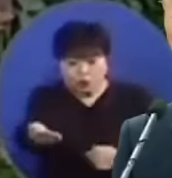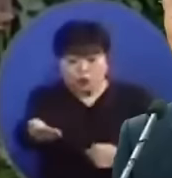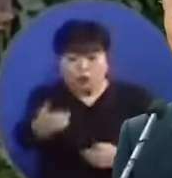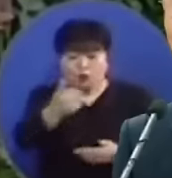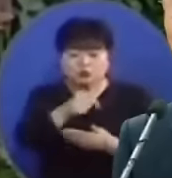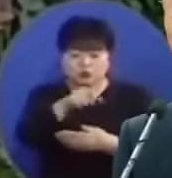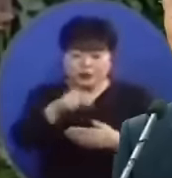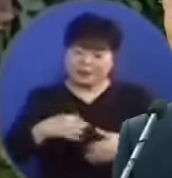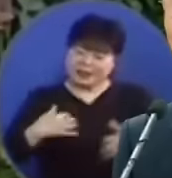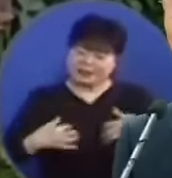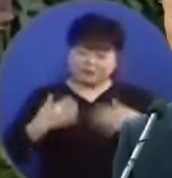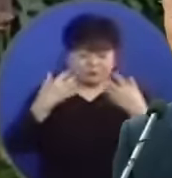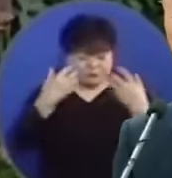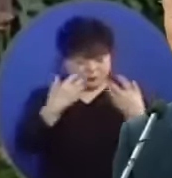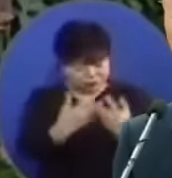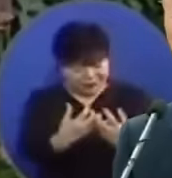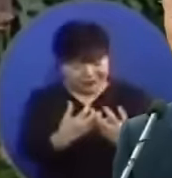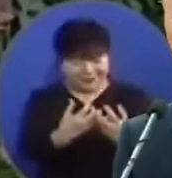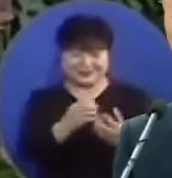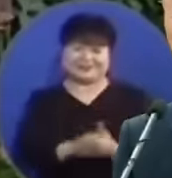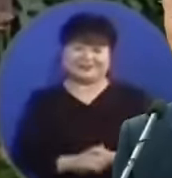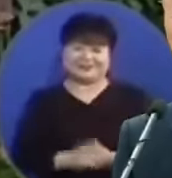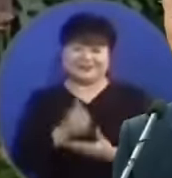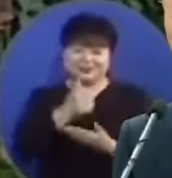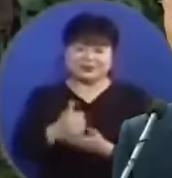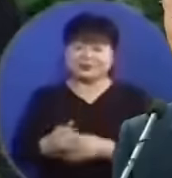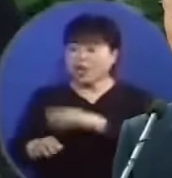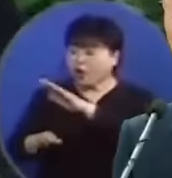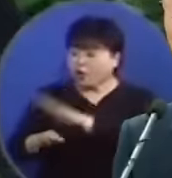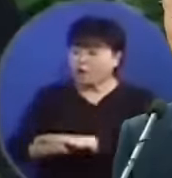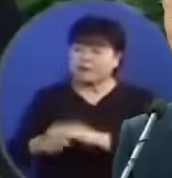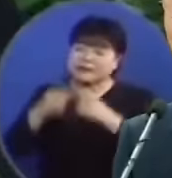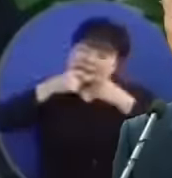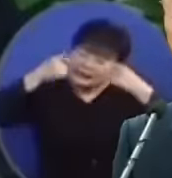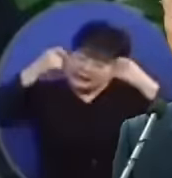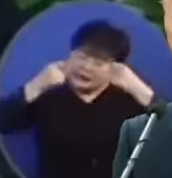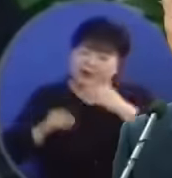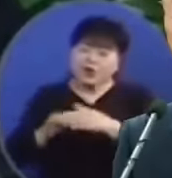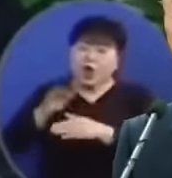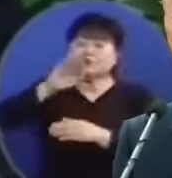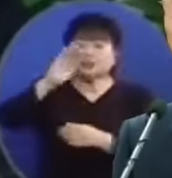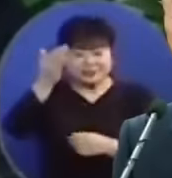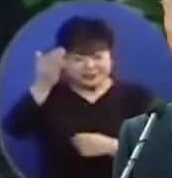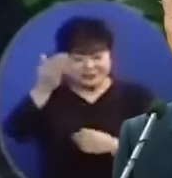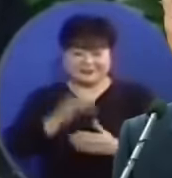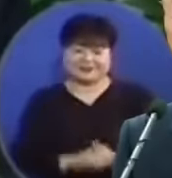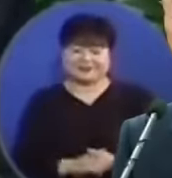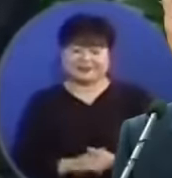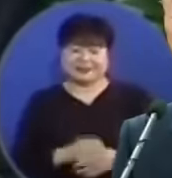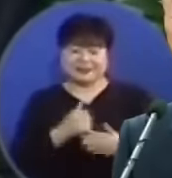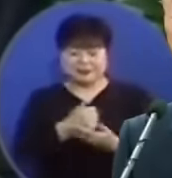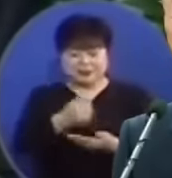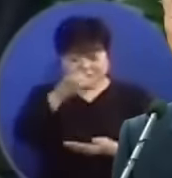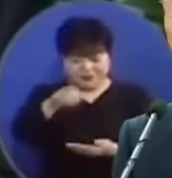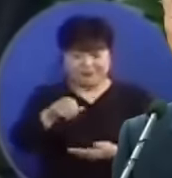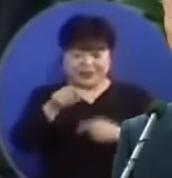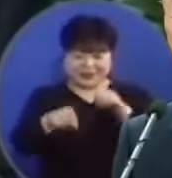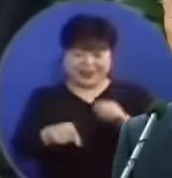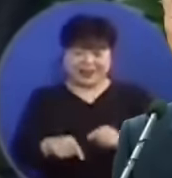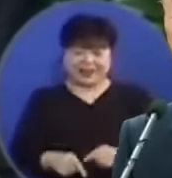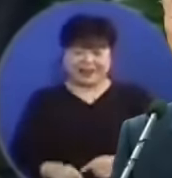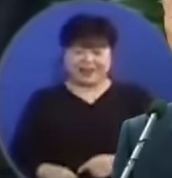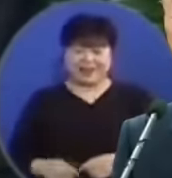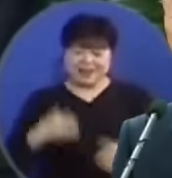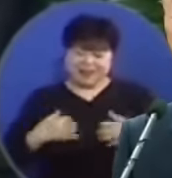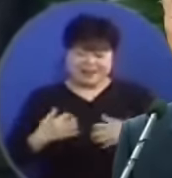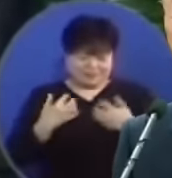주 앞에는 기쁨이 충만하고 주의 우편에는 즐거움이 넘치나이다. 그러므로 주님 앞에 나가도 기쁨이